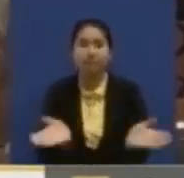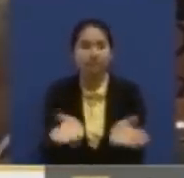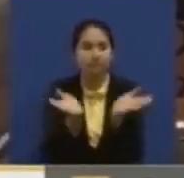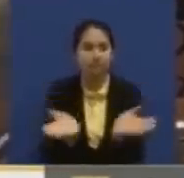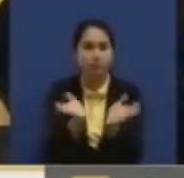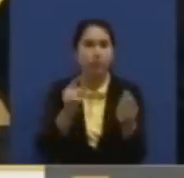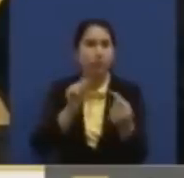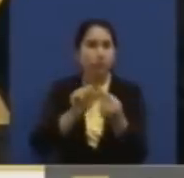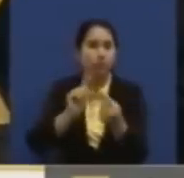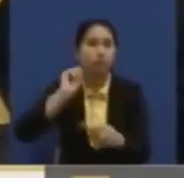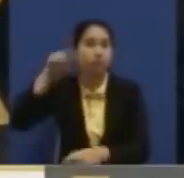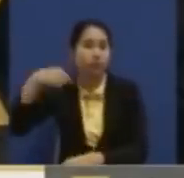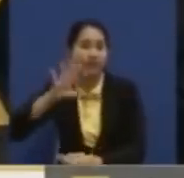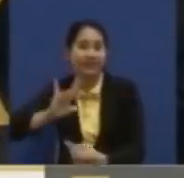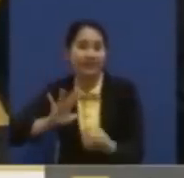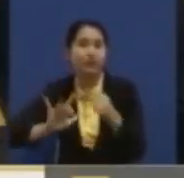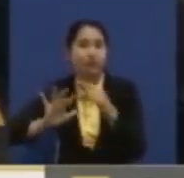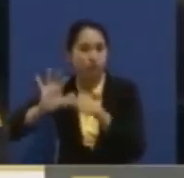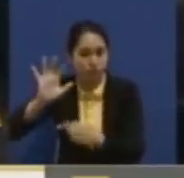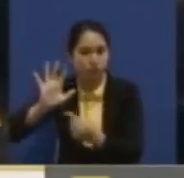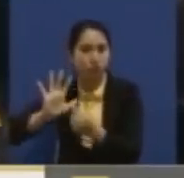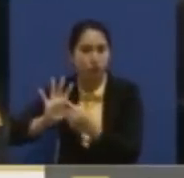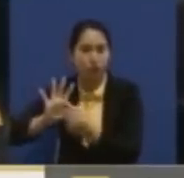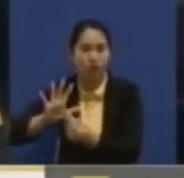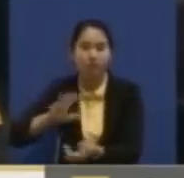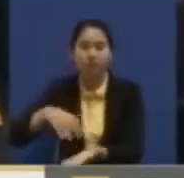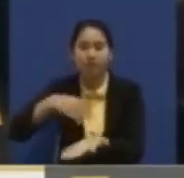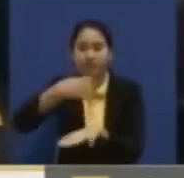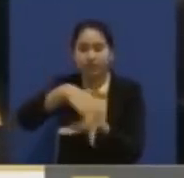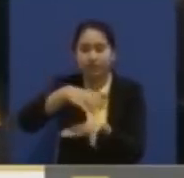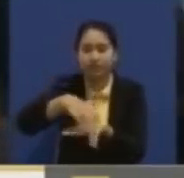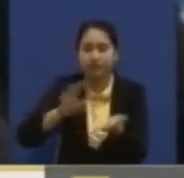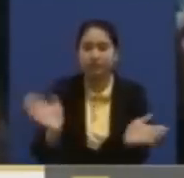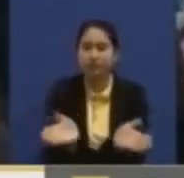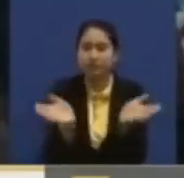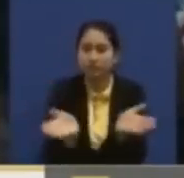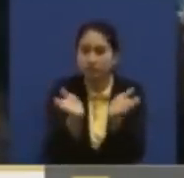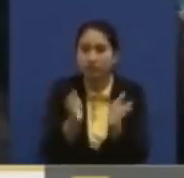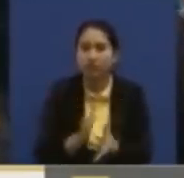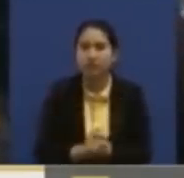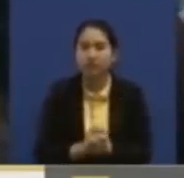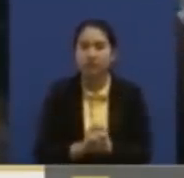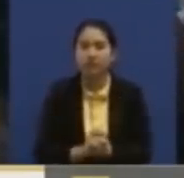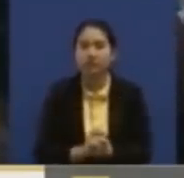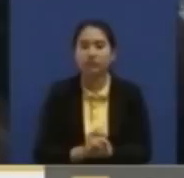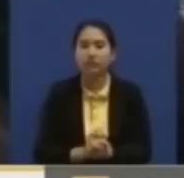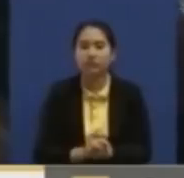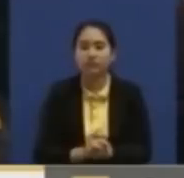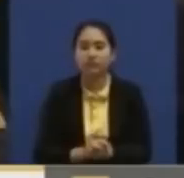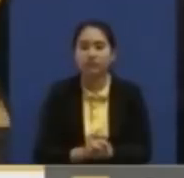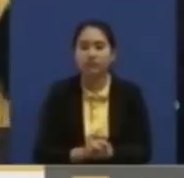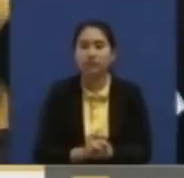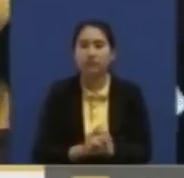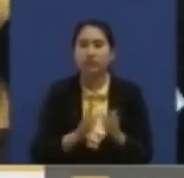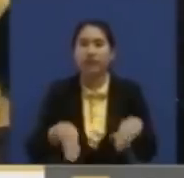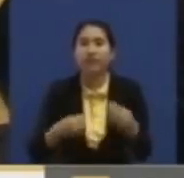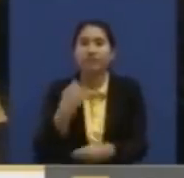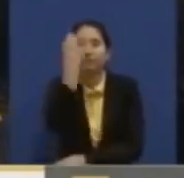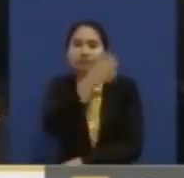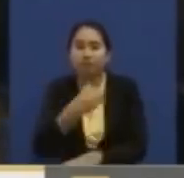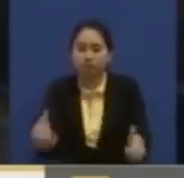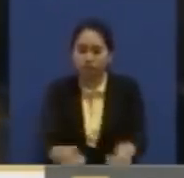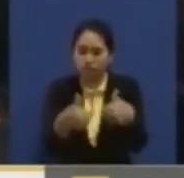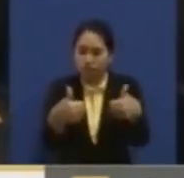อของคุณช่อนะคะที ่ กล ่ าวว่าควรที่จะให้ผู้ที่เสนอถูกเสนอชื่อนะ